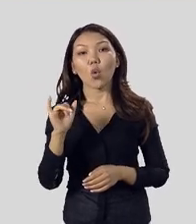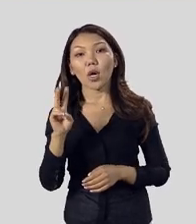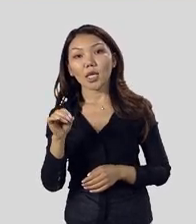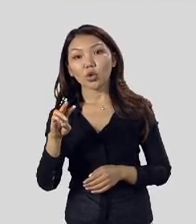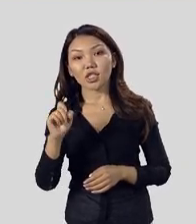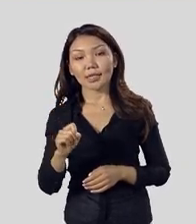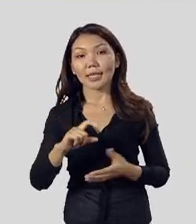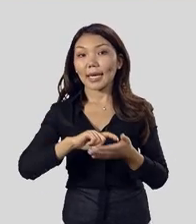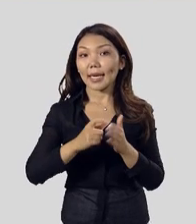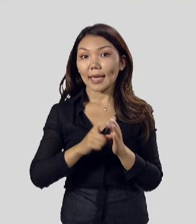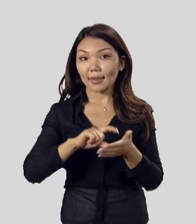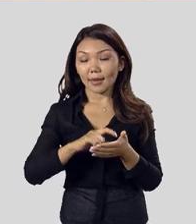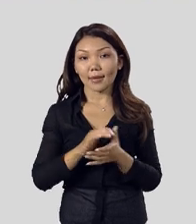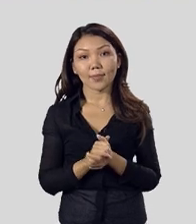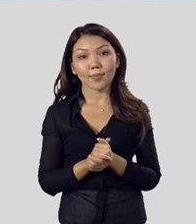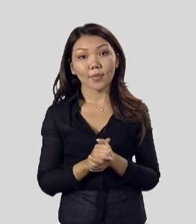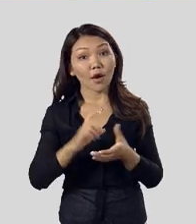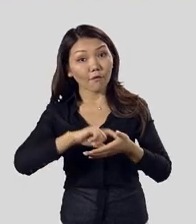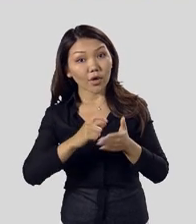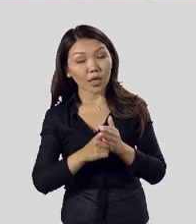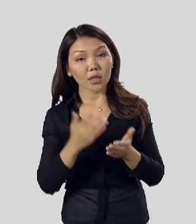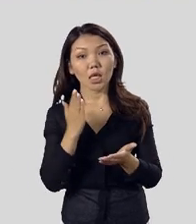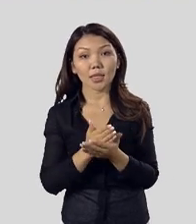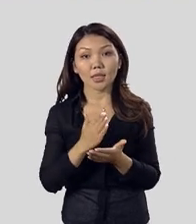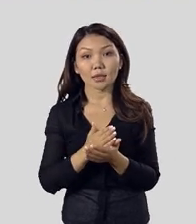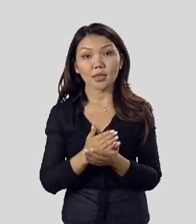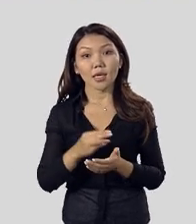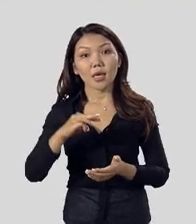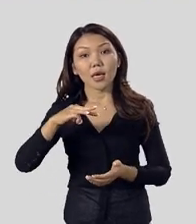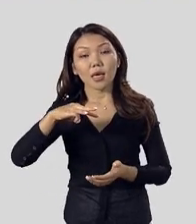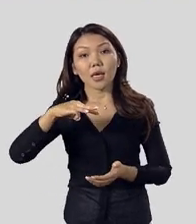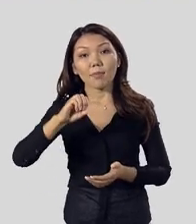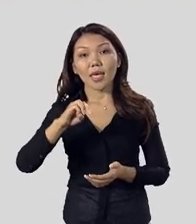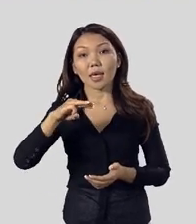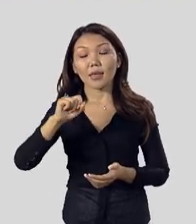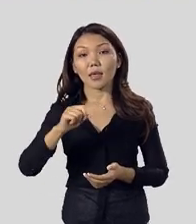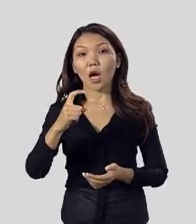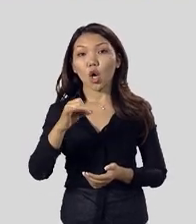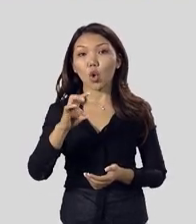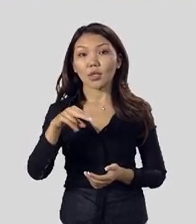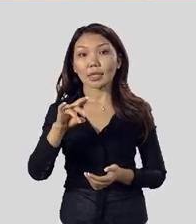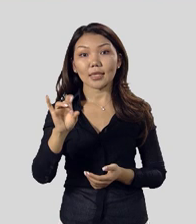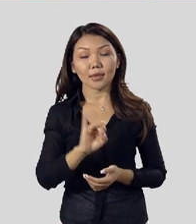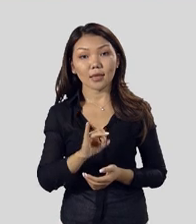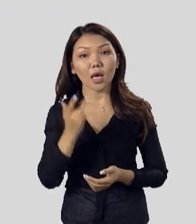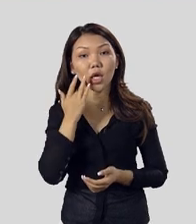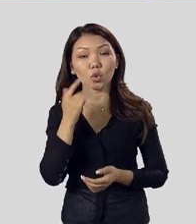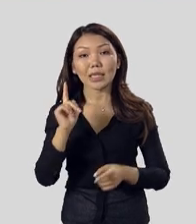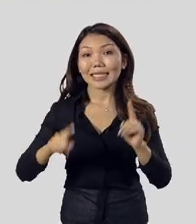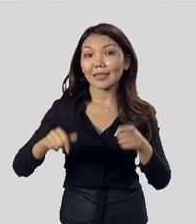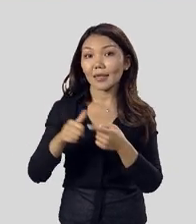в клетки находятся и митохондрия которые иногда называют клеточными